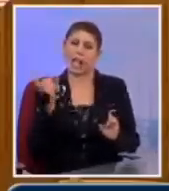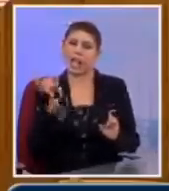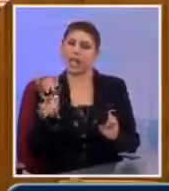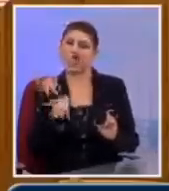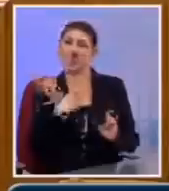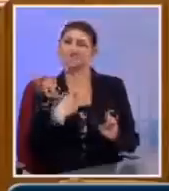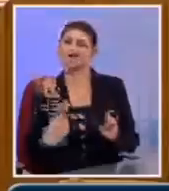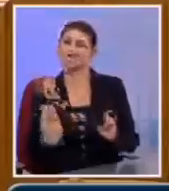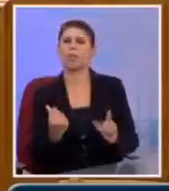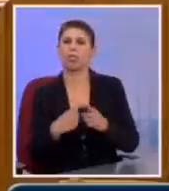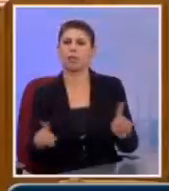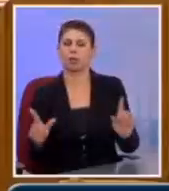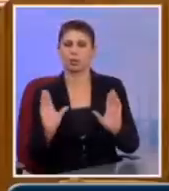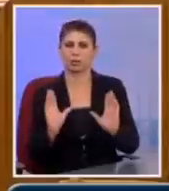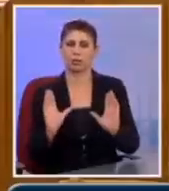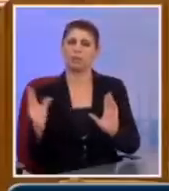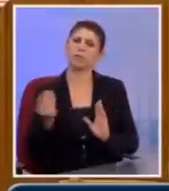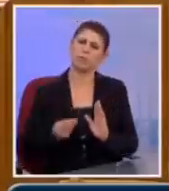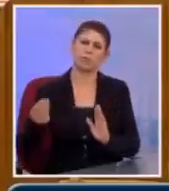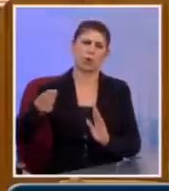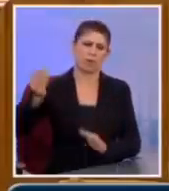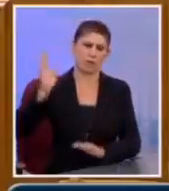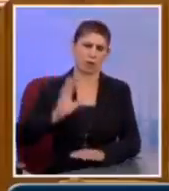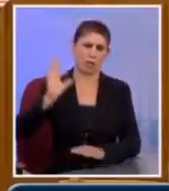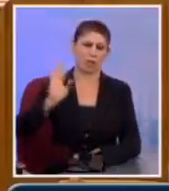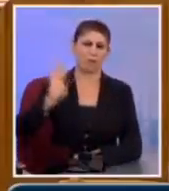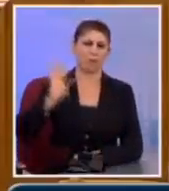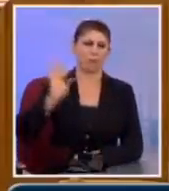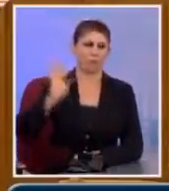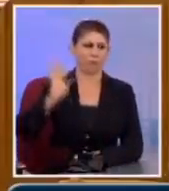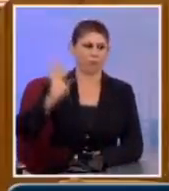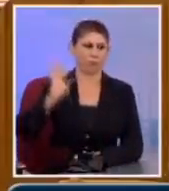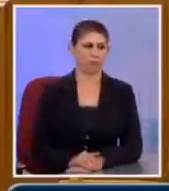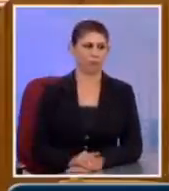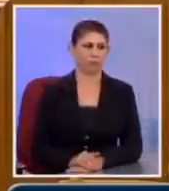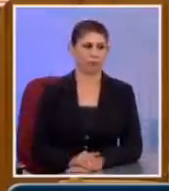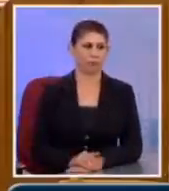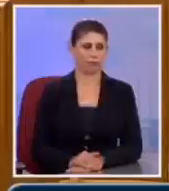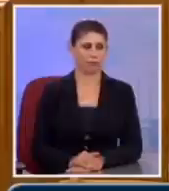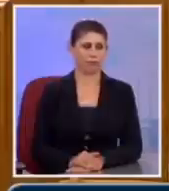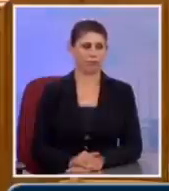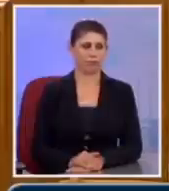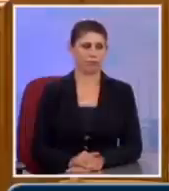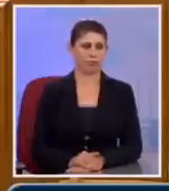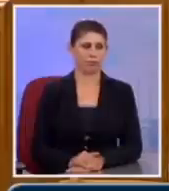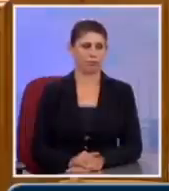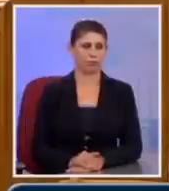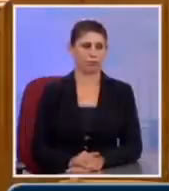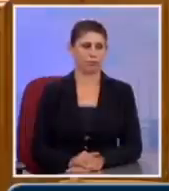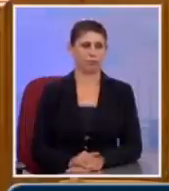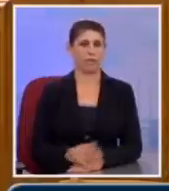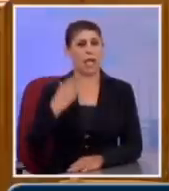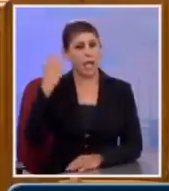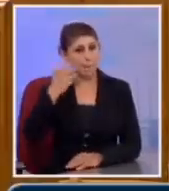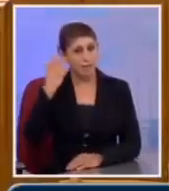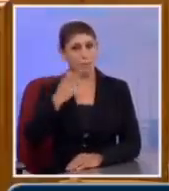τύπου συμπεριφορές πιο ακραίες. Άρα, επιστημονικά θεωρούμε ότι αυτή